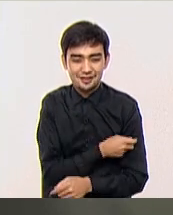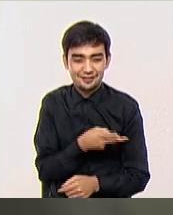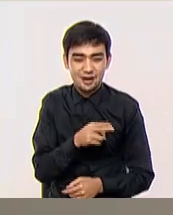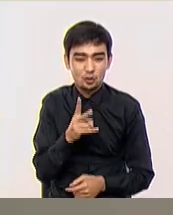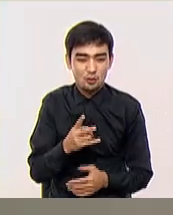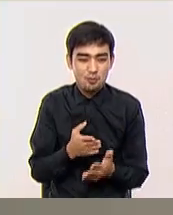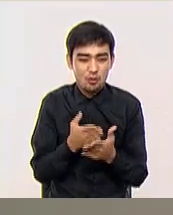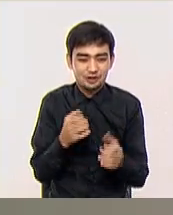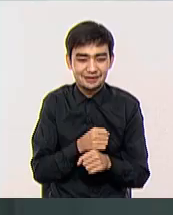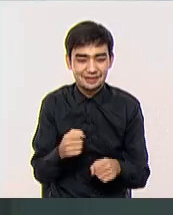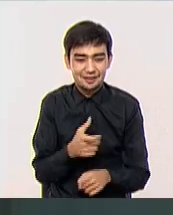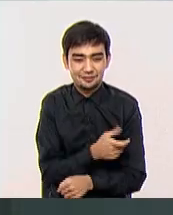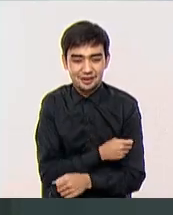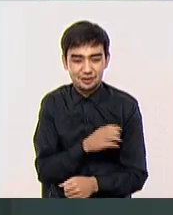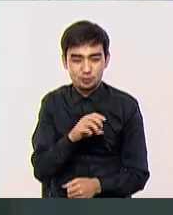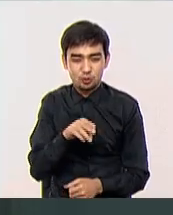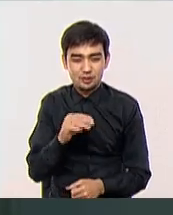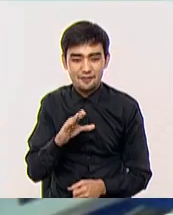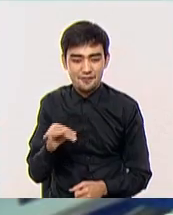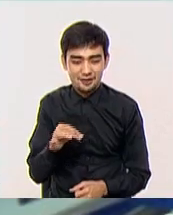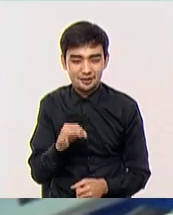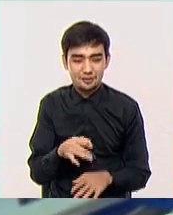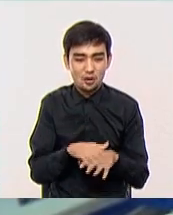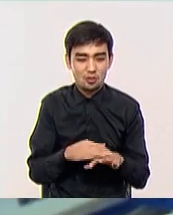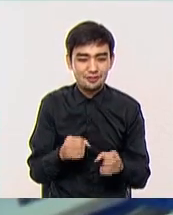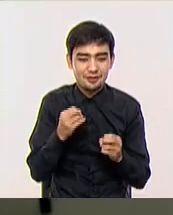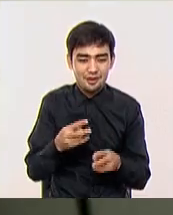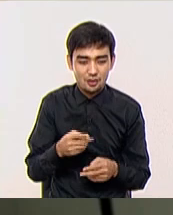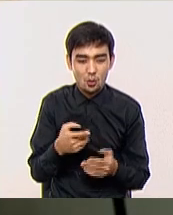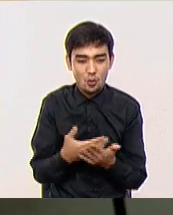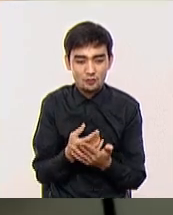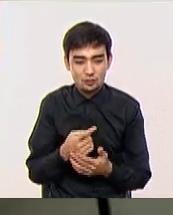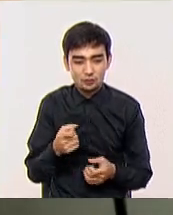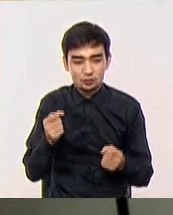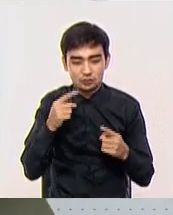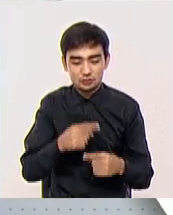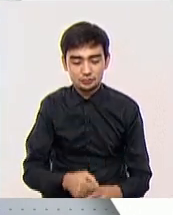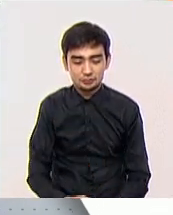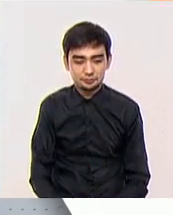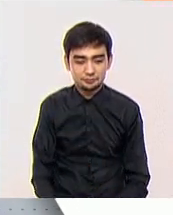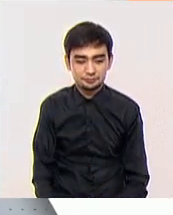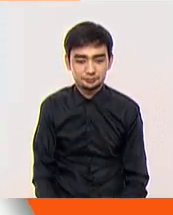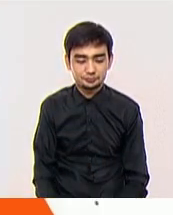кому больше нельзя ставить спутник ВИ? И как граждане отнеслись к этой новости?